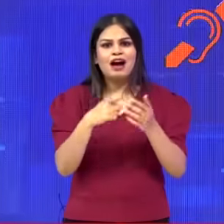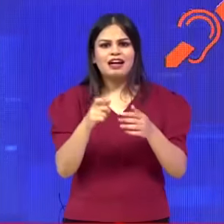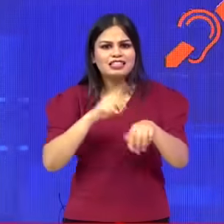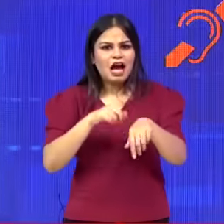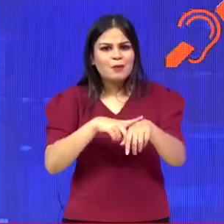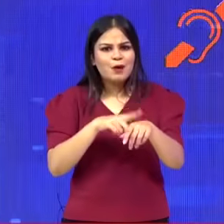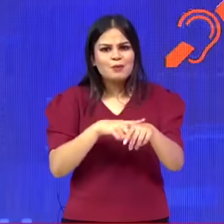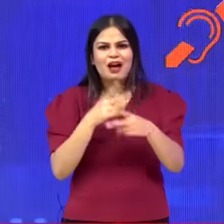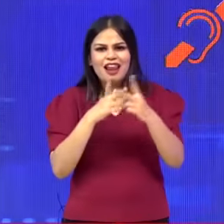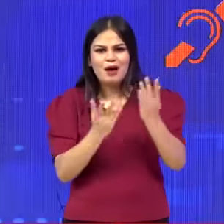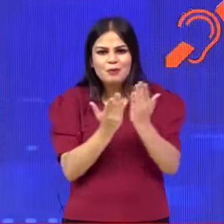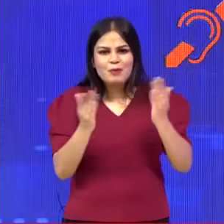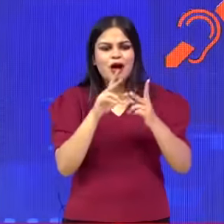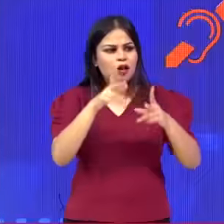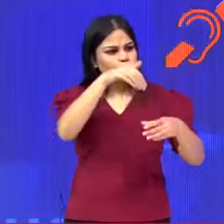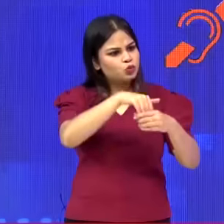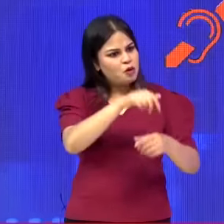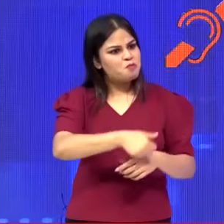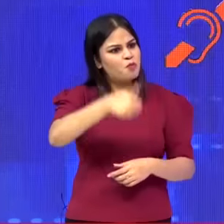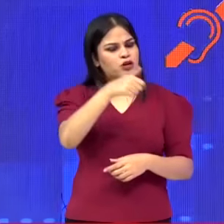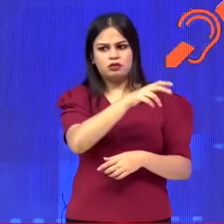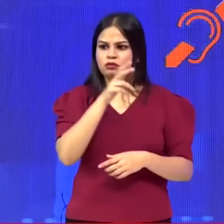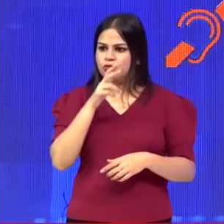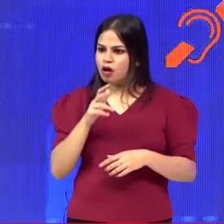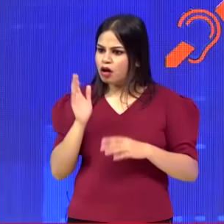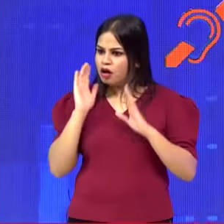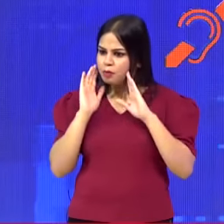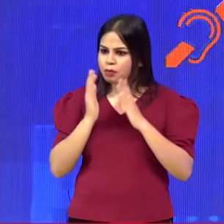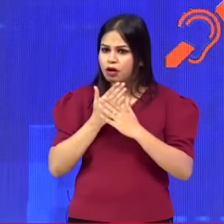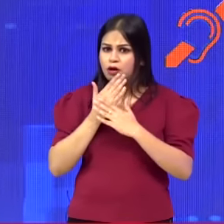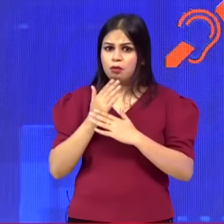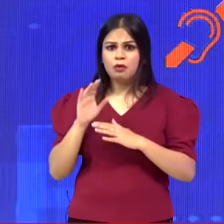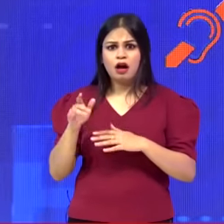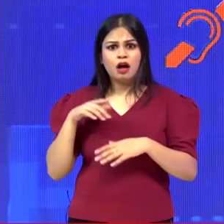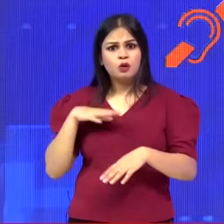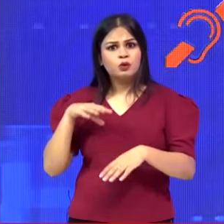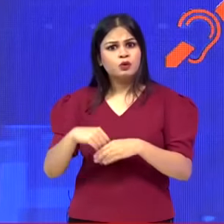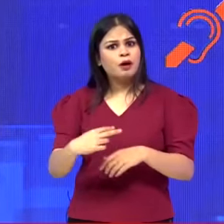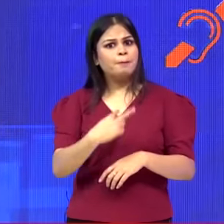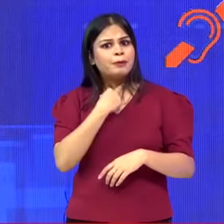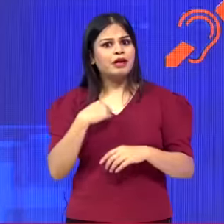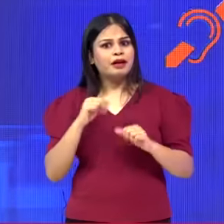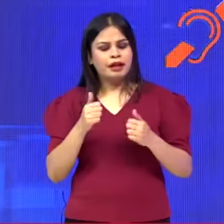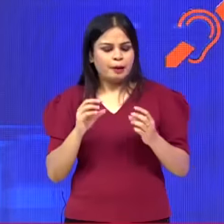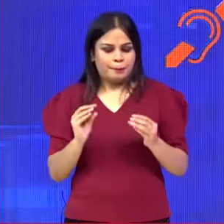जो टाइम वीडियो के मालिक थे, उन्होंने कहा बापू ये तो इस कारण में अपन भी फंस जाएंगे, यहाँ से निकल लो।